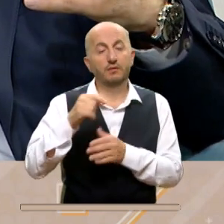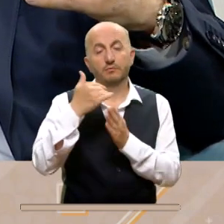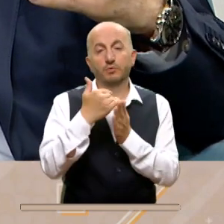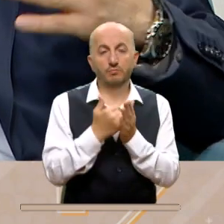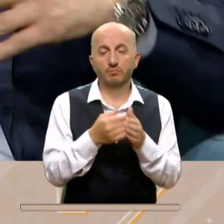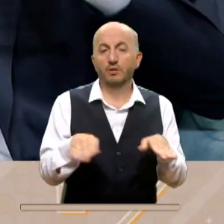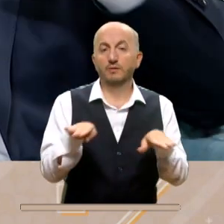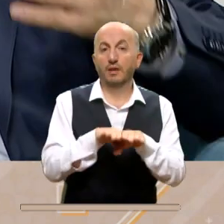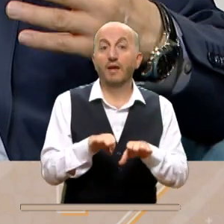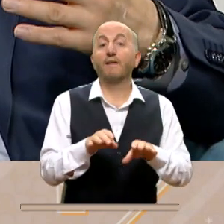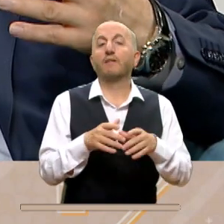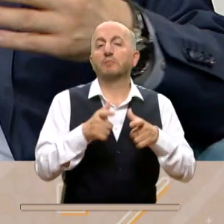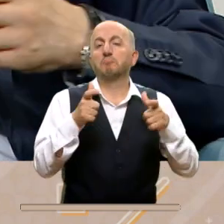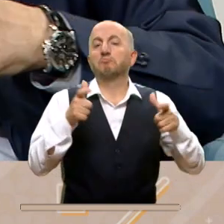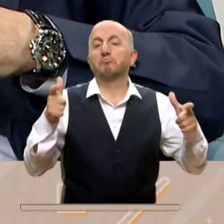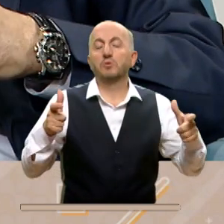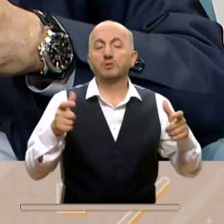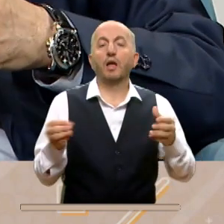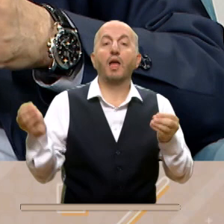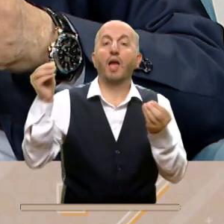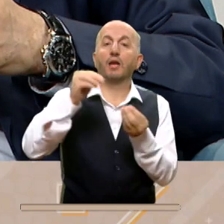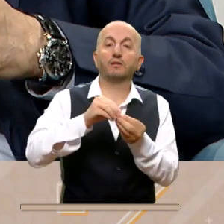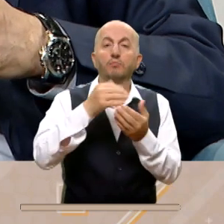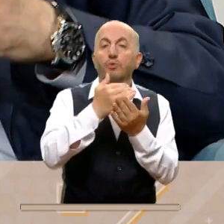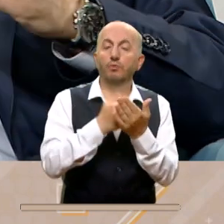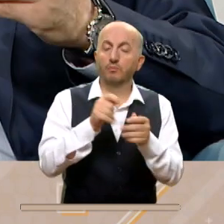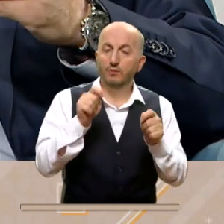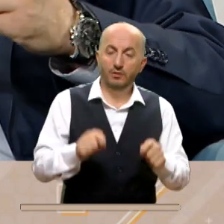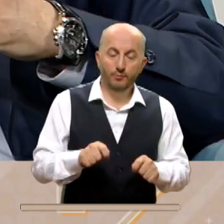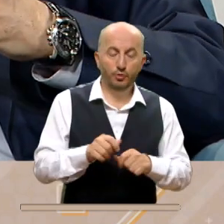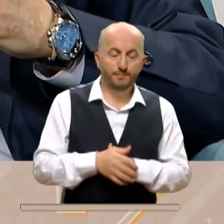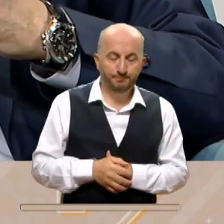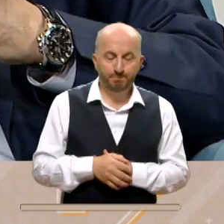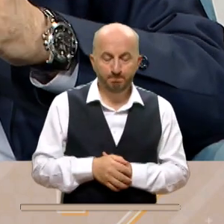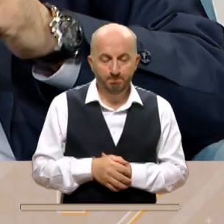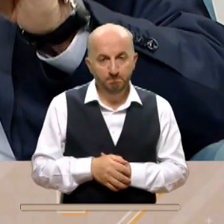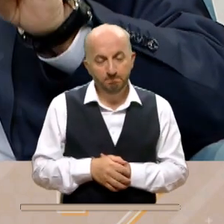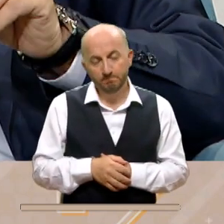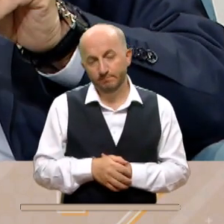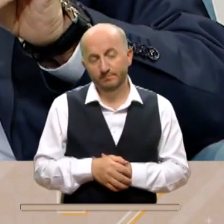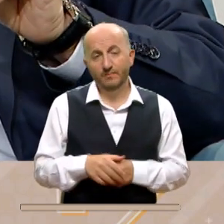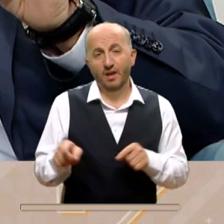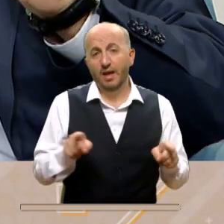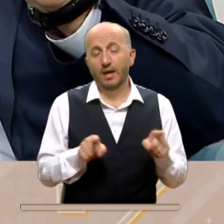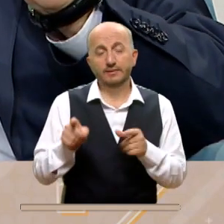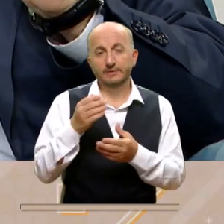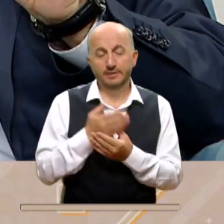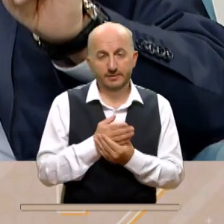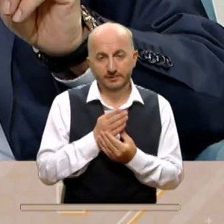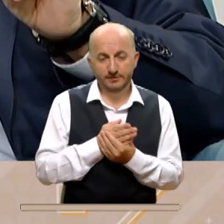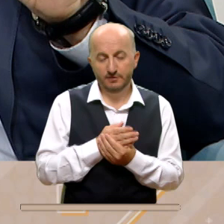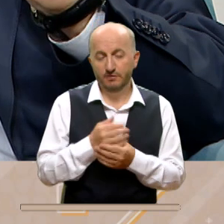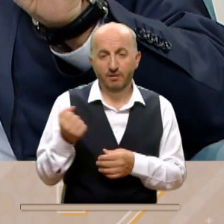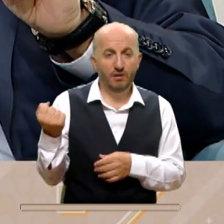efendim denk fakat geliştirici ek programlar uygulanıyor. Bu ek programlarda da hangi dersleri